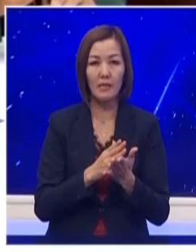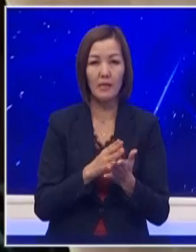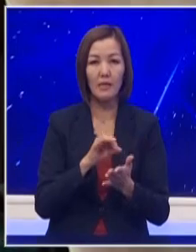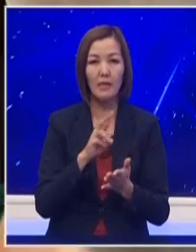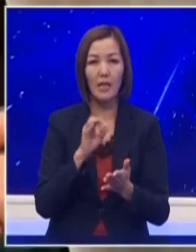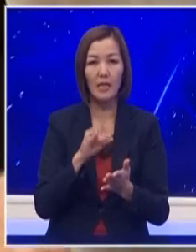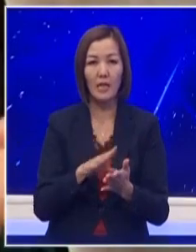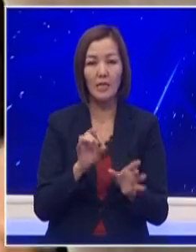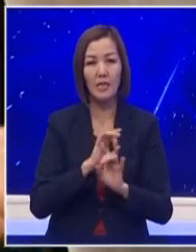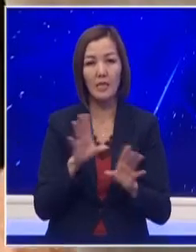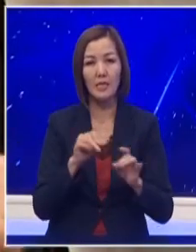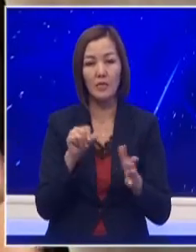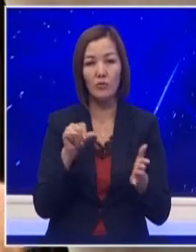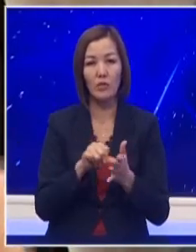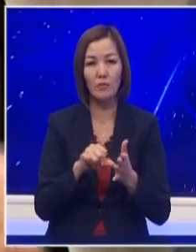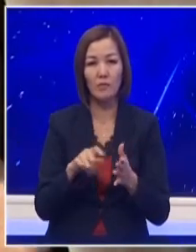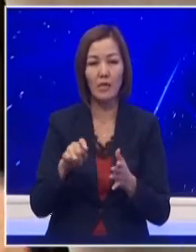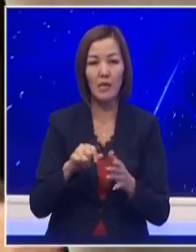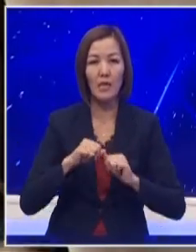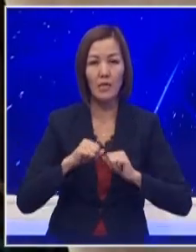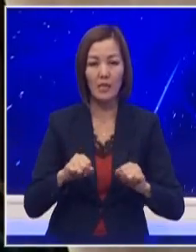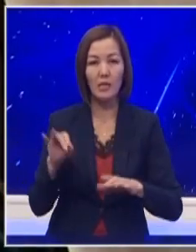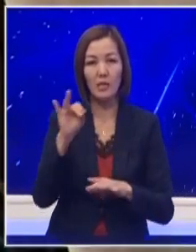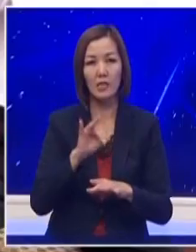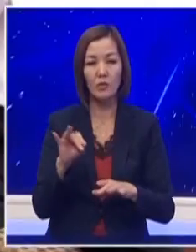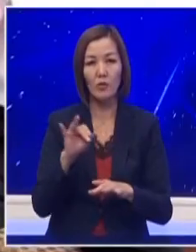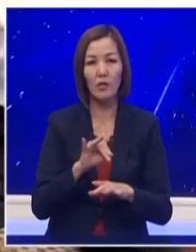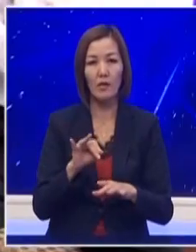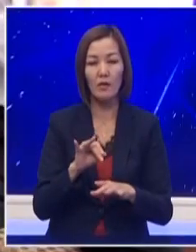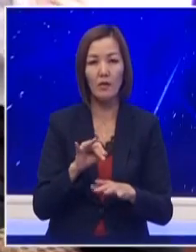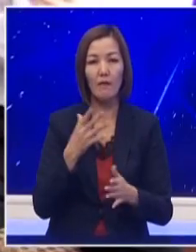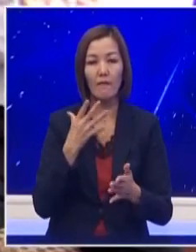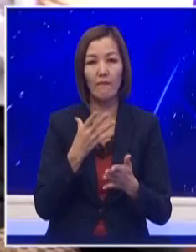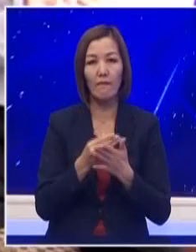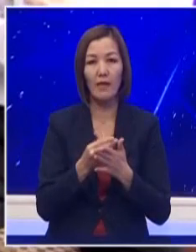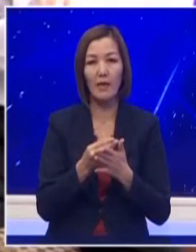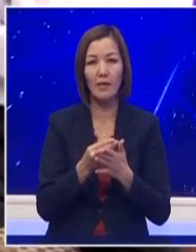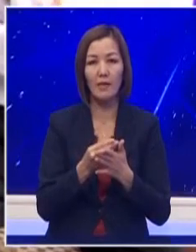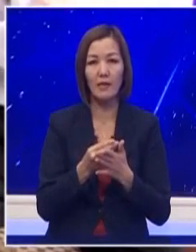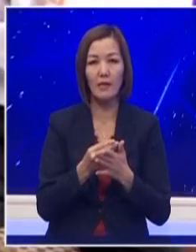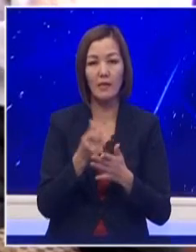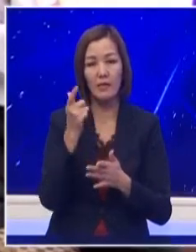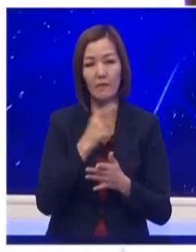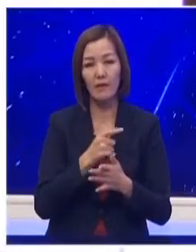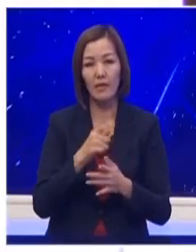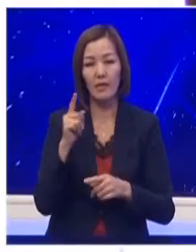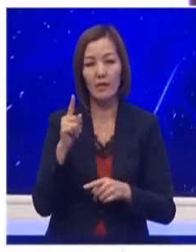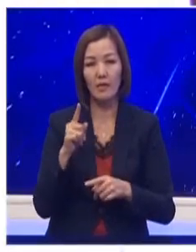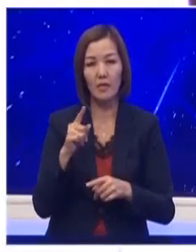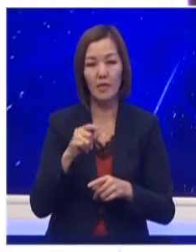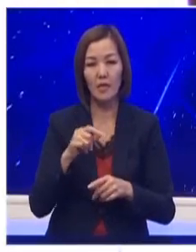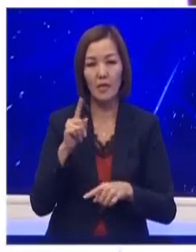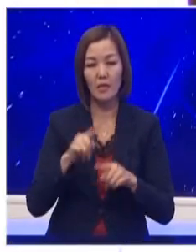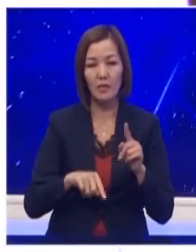афганец бердикенов рассказал учащимся героические истории о себе и своих боевых товарищах